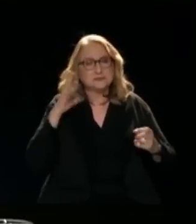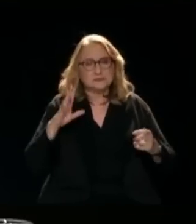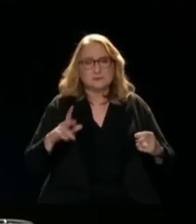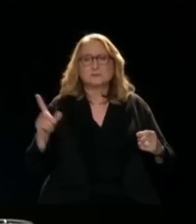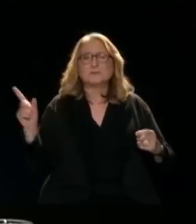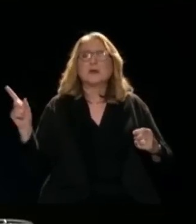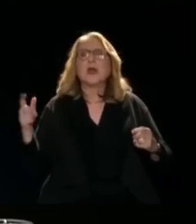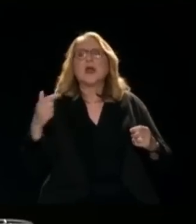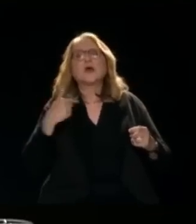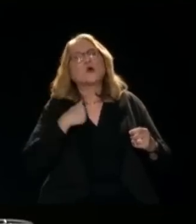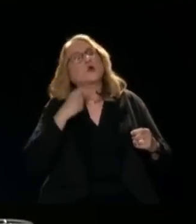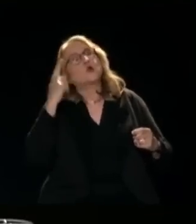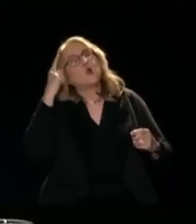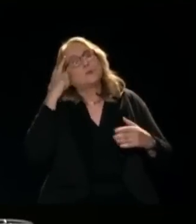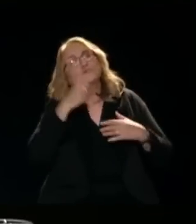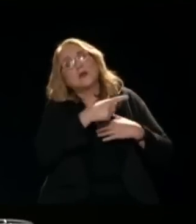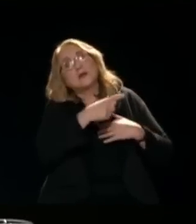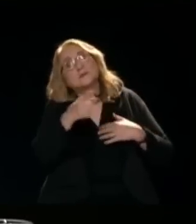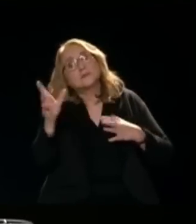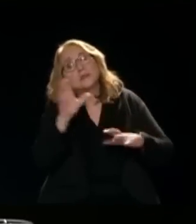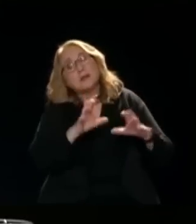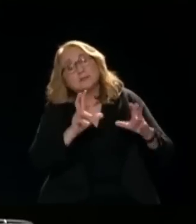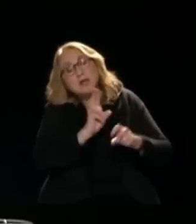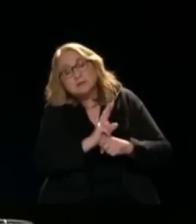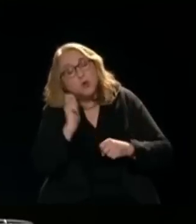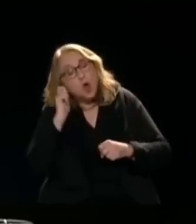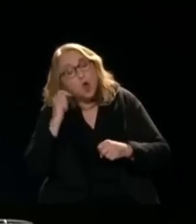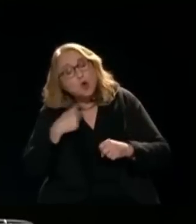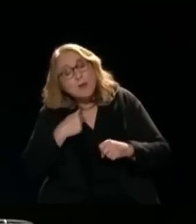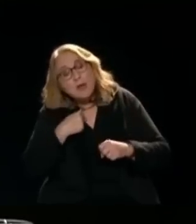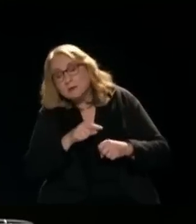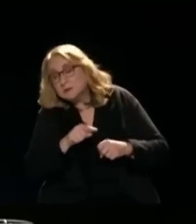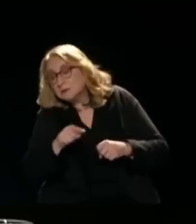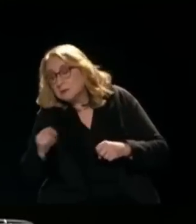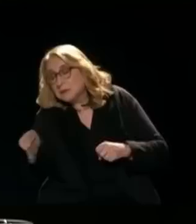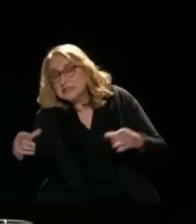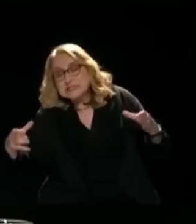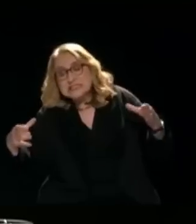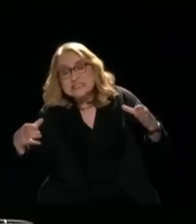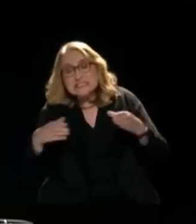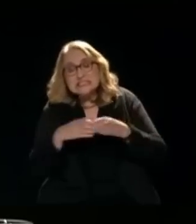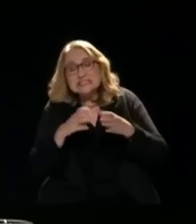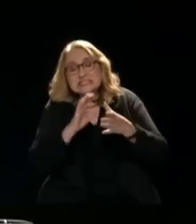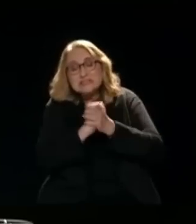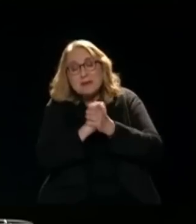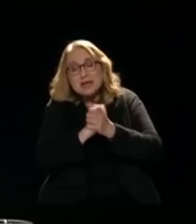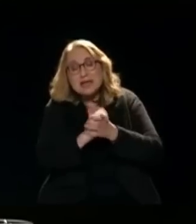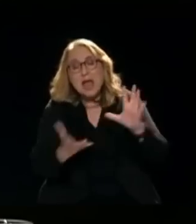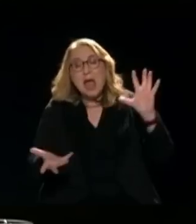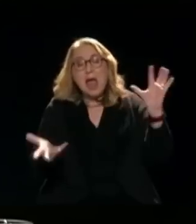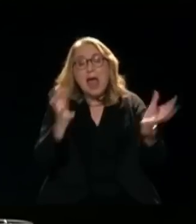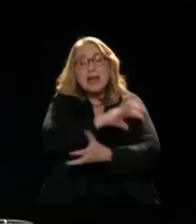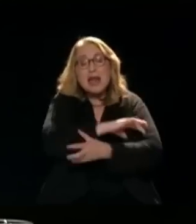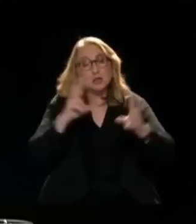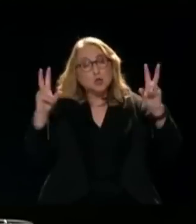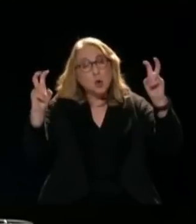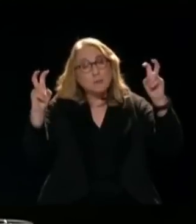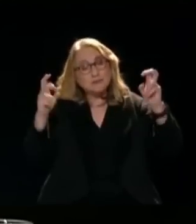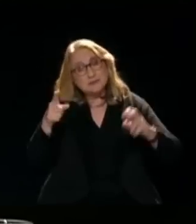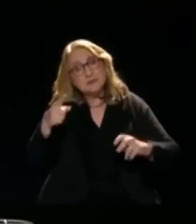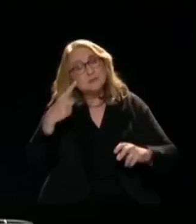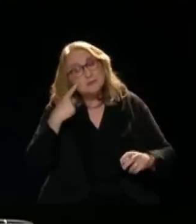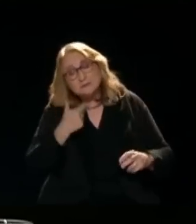Συμμαχία Ανατροπής. Και το Συμμαχία παίζει το ρόλο της, δηλαδή το γεγονός ότι ανεωνόμαστε διαφορετικά πολιτικά κόμματα από άποψη ιδεολογικής